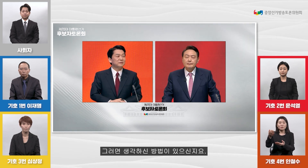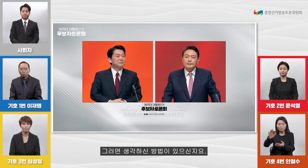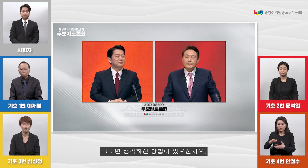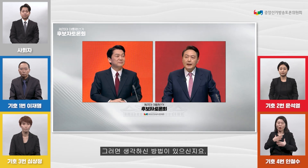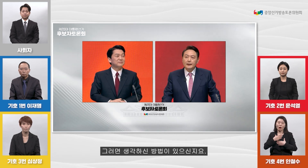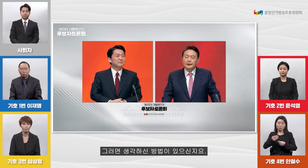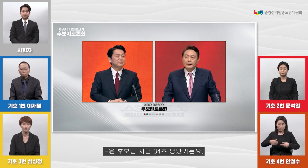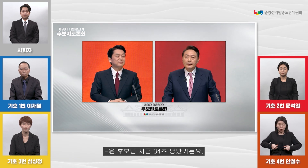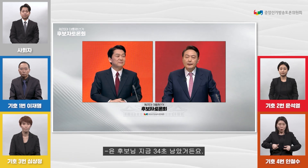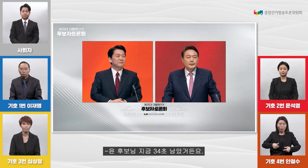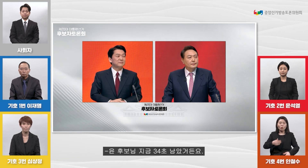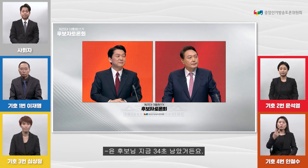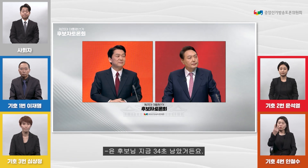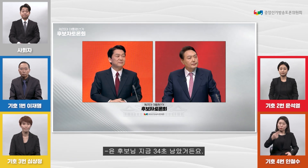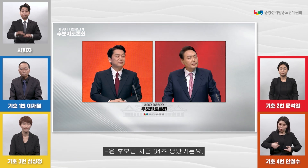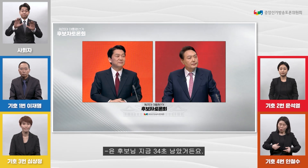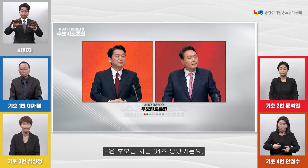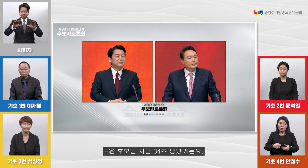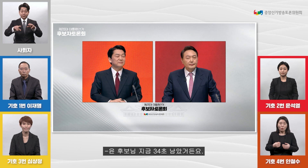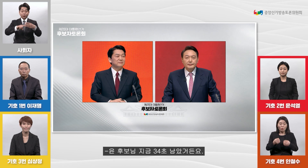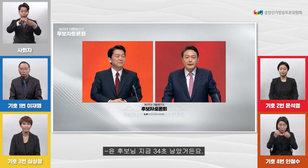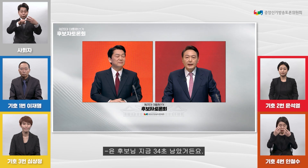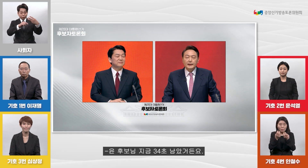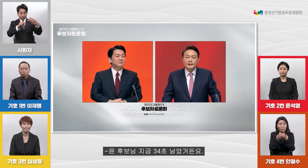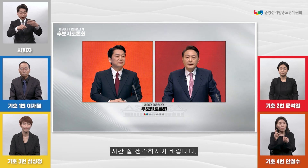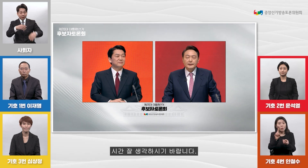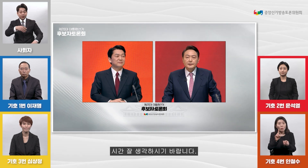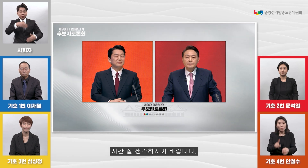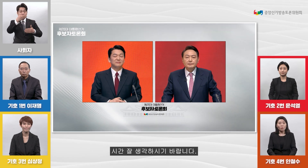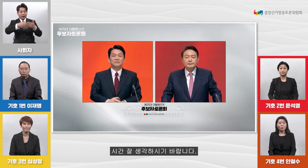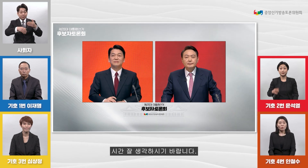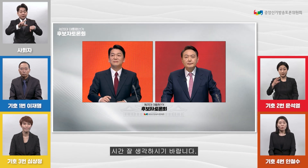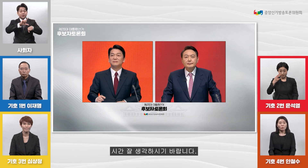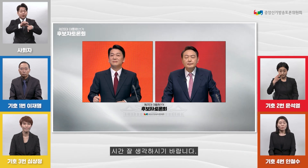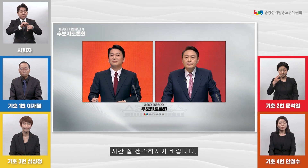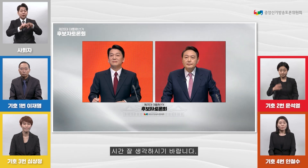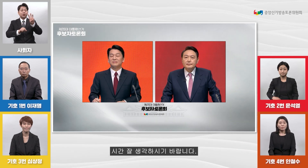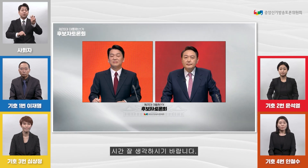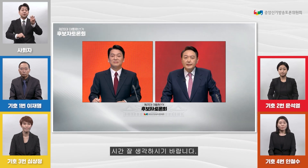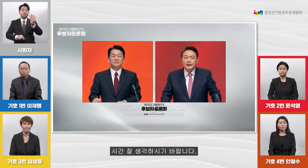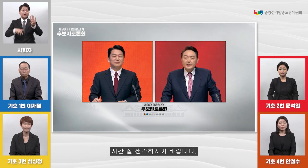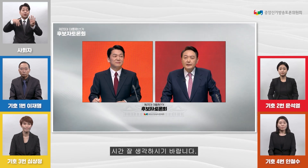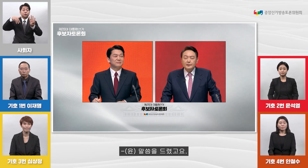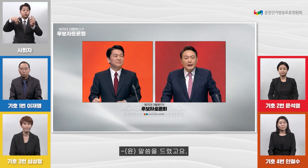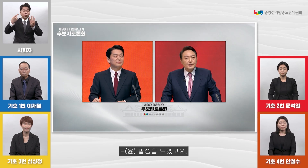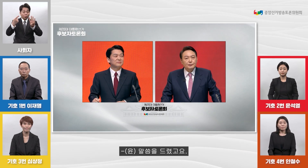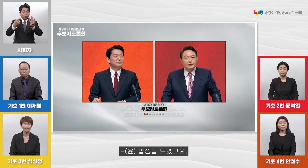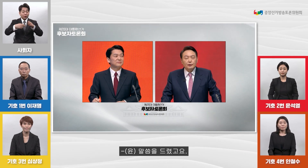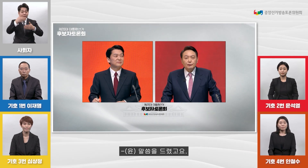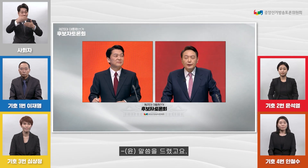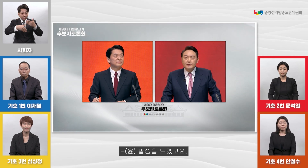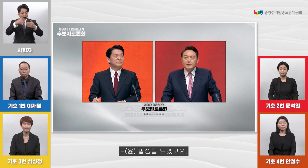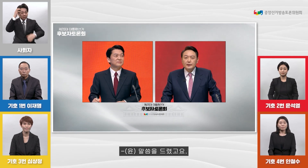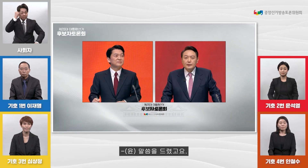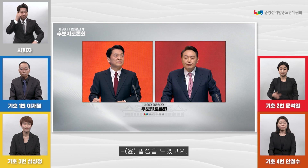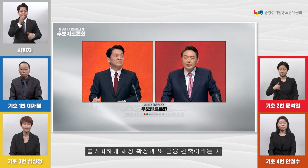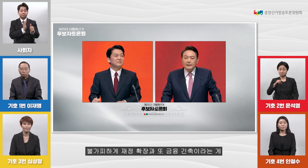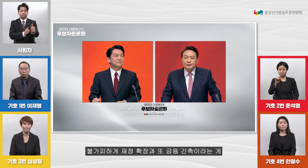있으신지요? 자, 윤 후보님 지금 34초 남았거든요. 네. 시간 잘 생각하시기 바랍니다. 네, 말씀을